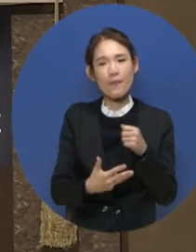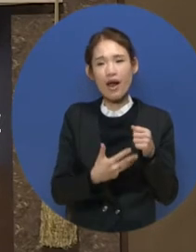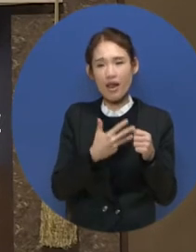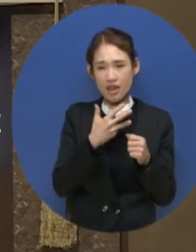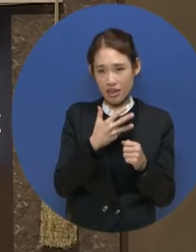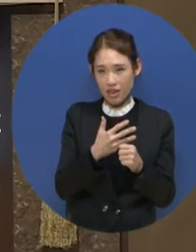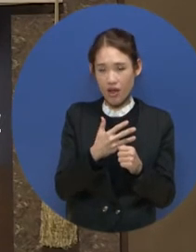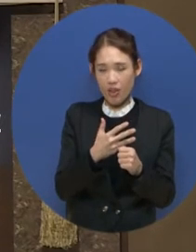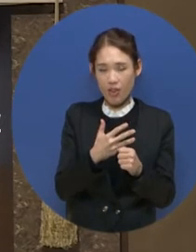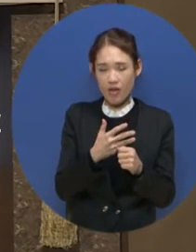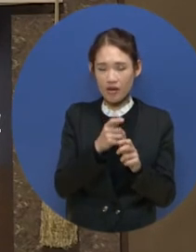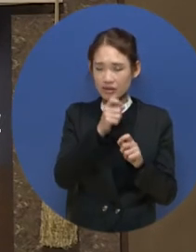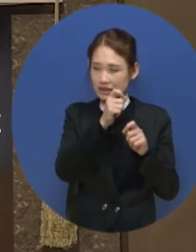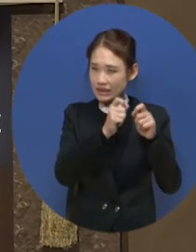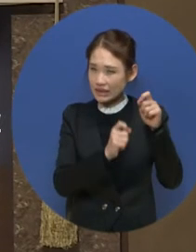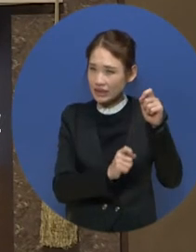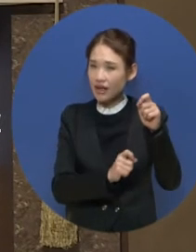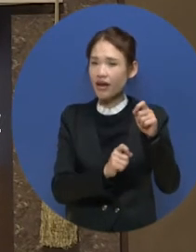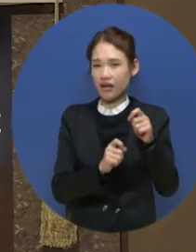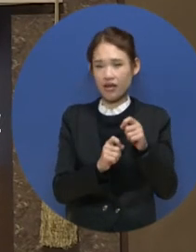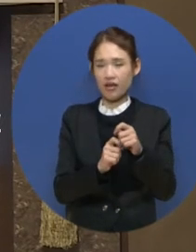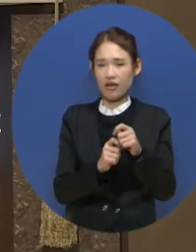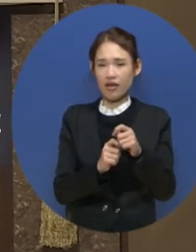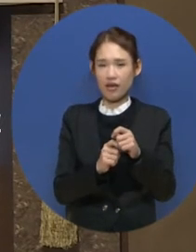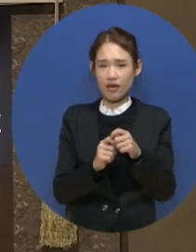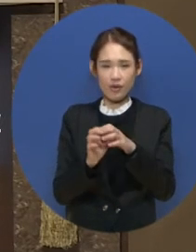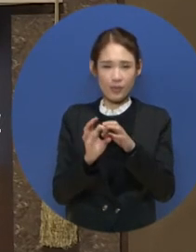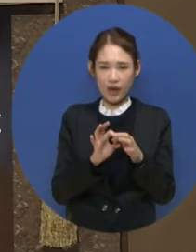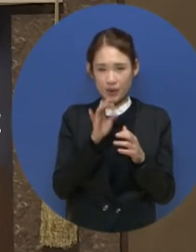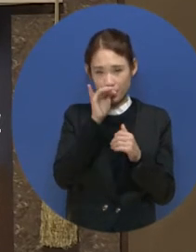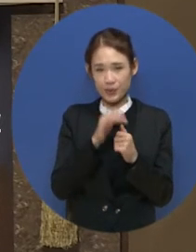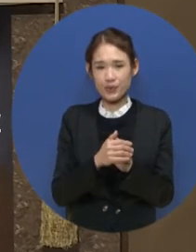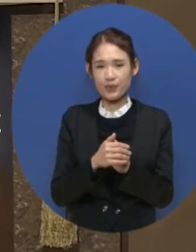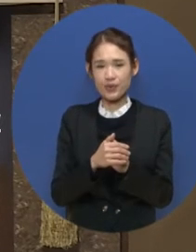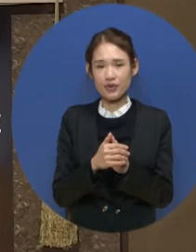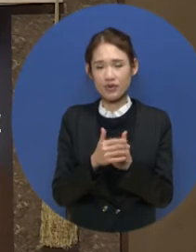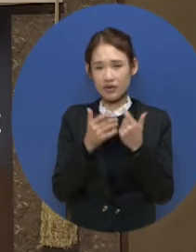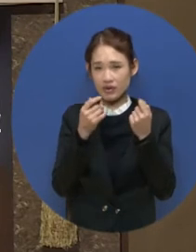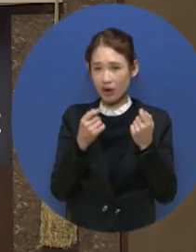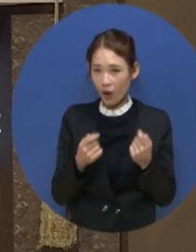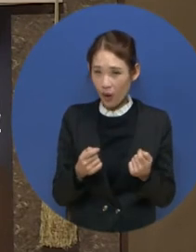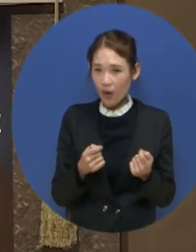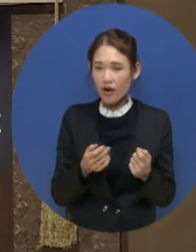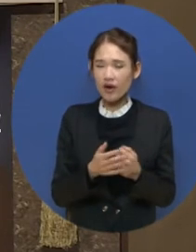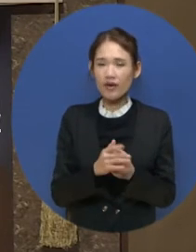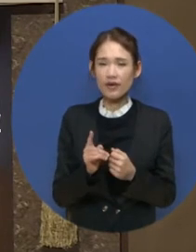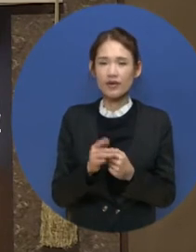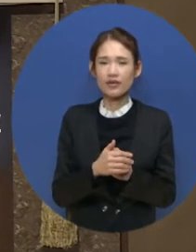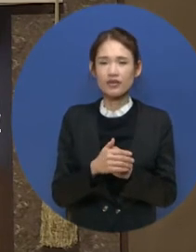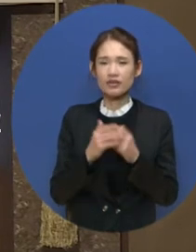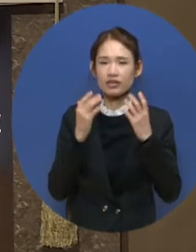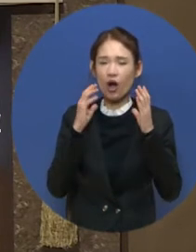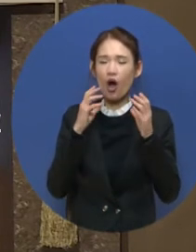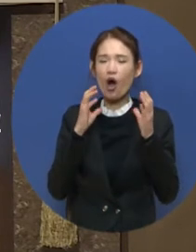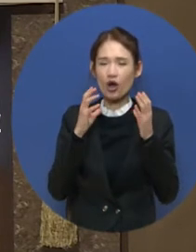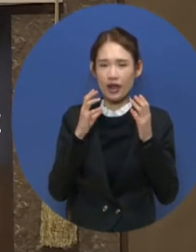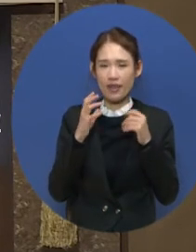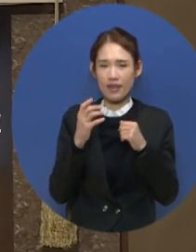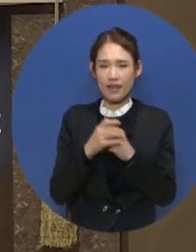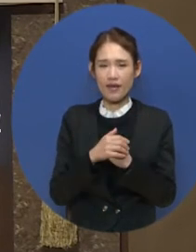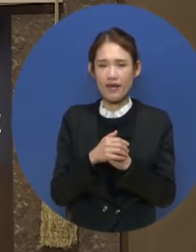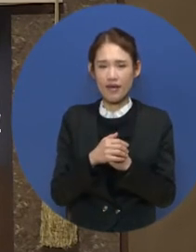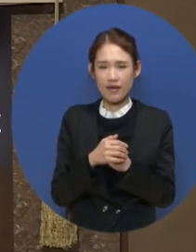막 대역사 의 시간을 가지면서 나온 것도 있습니다 않습니까 그런 것들은 이제 어린아이들을